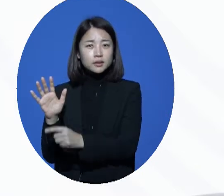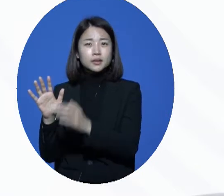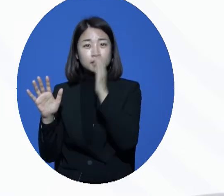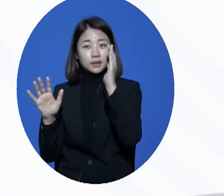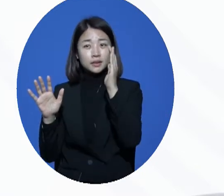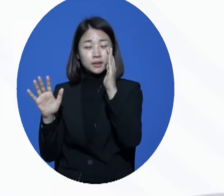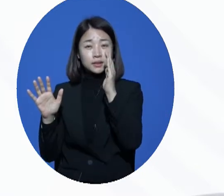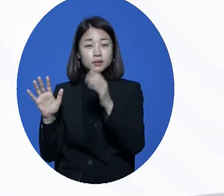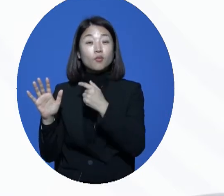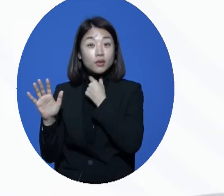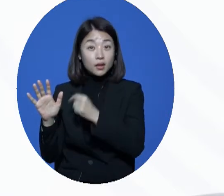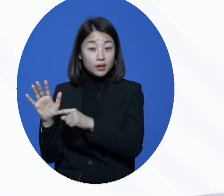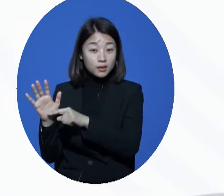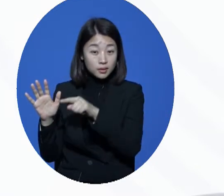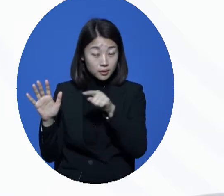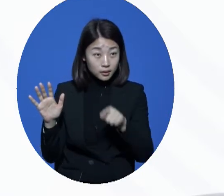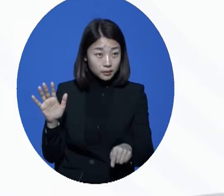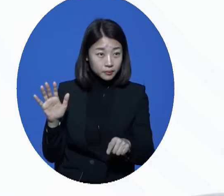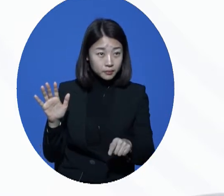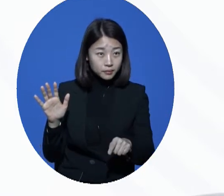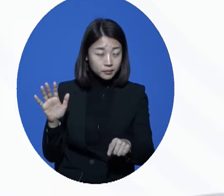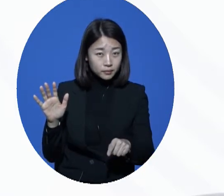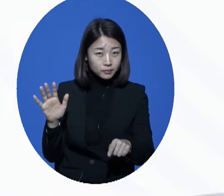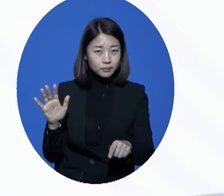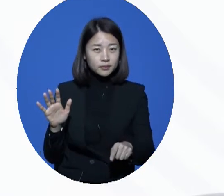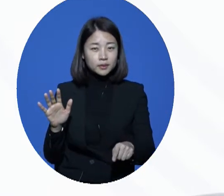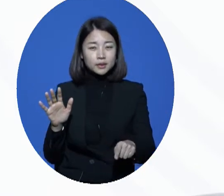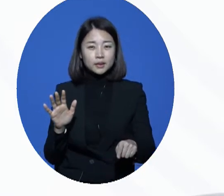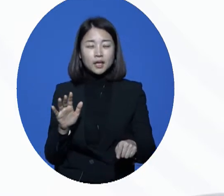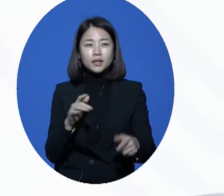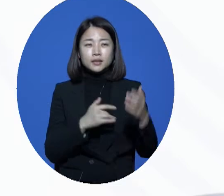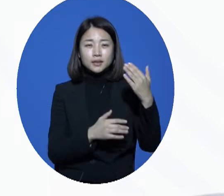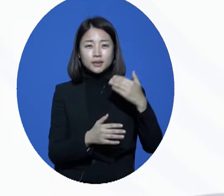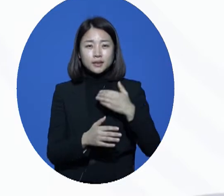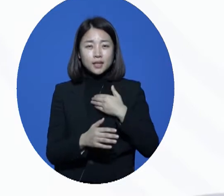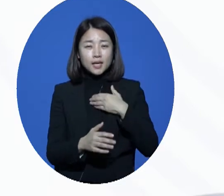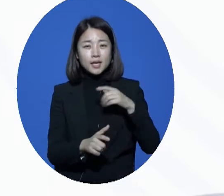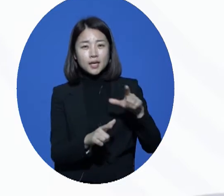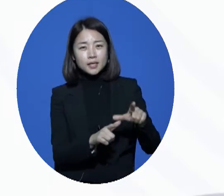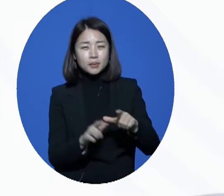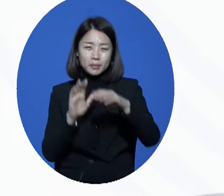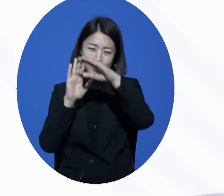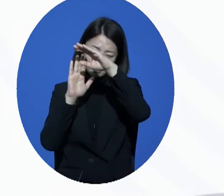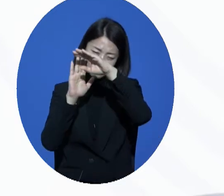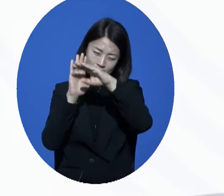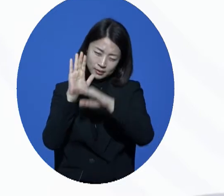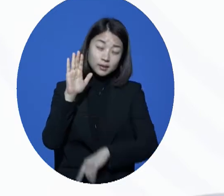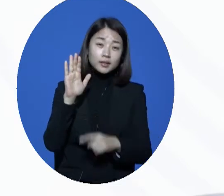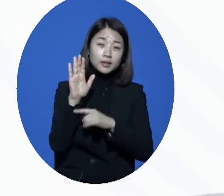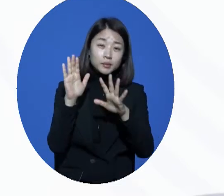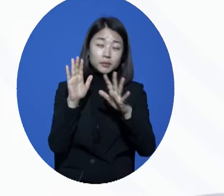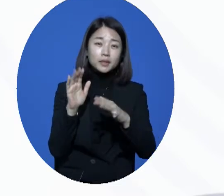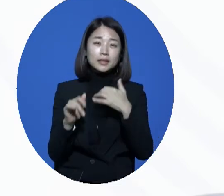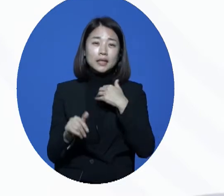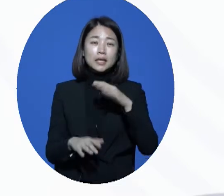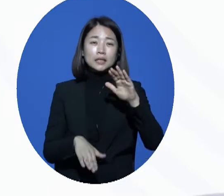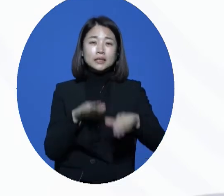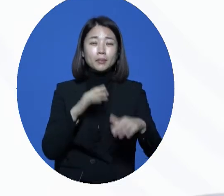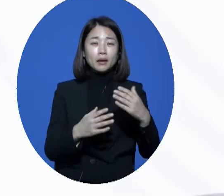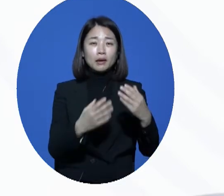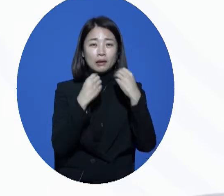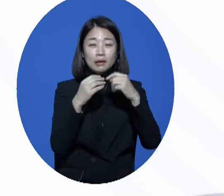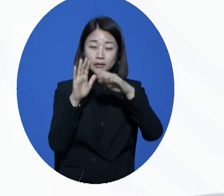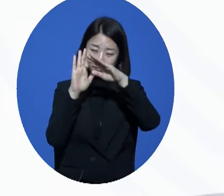하기 위해서는 삶의 모든 것을 얘기해야 된다는 거죠. 그리고 그 뿌리 깊은 차별의 역사들을 이야기해야